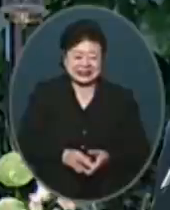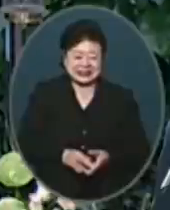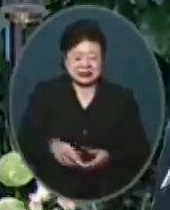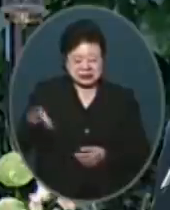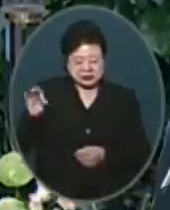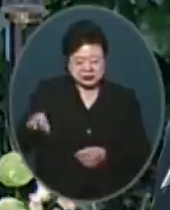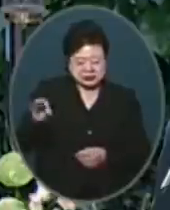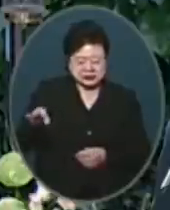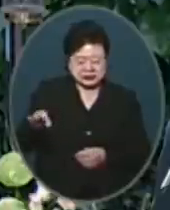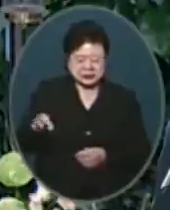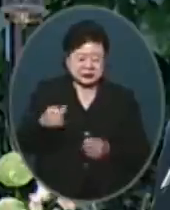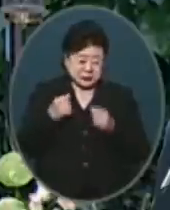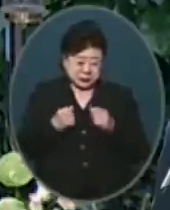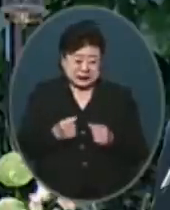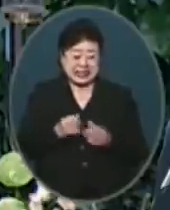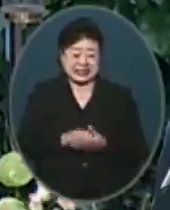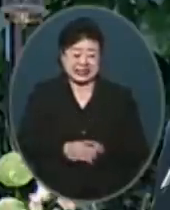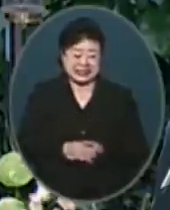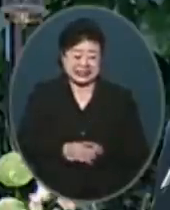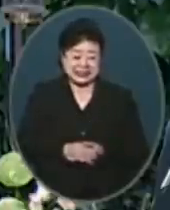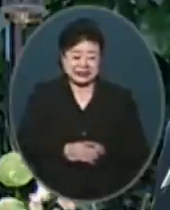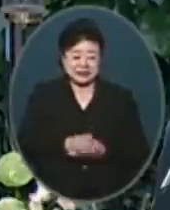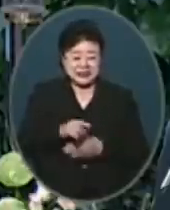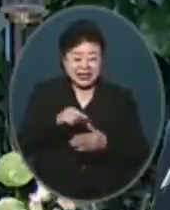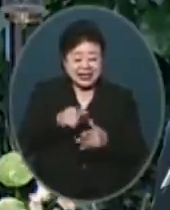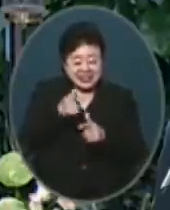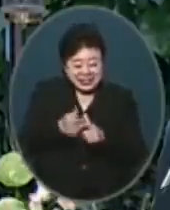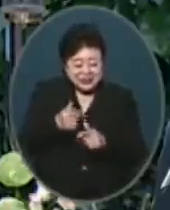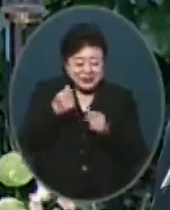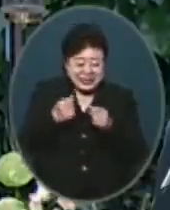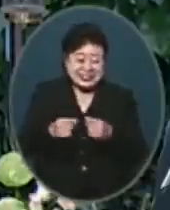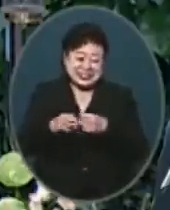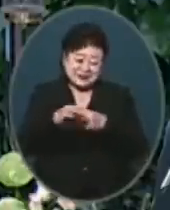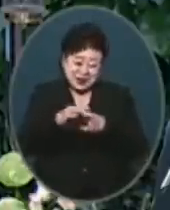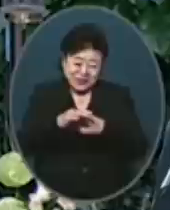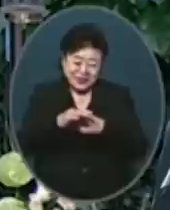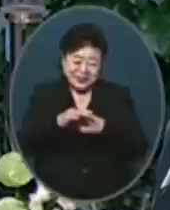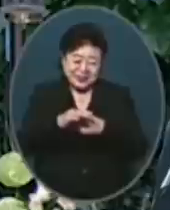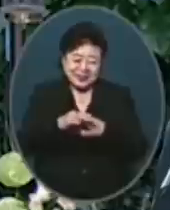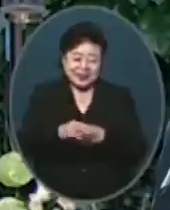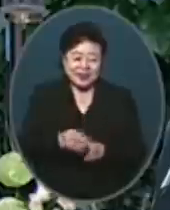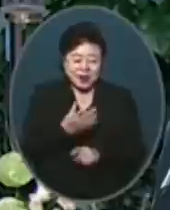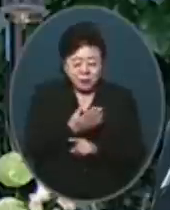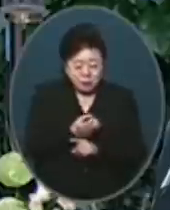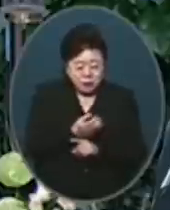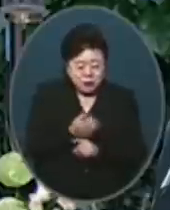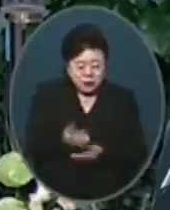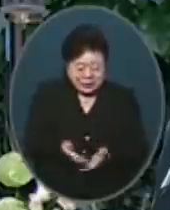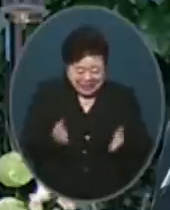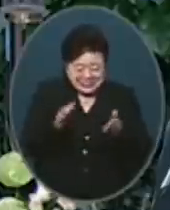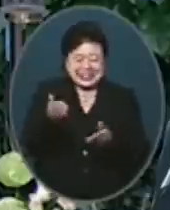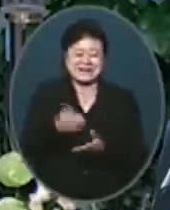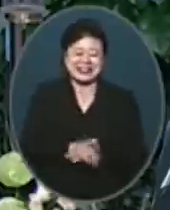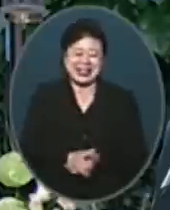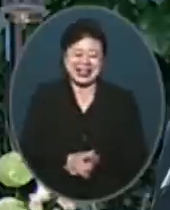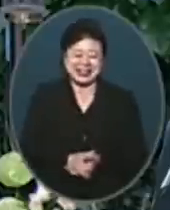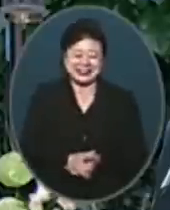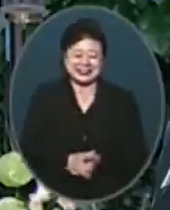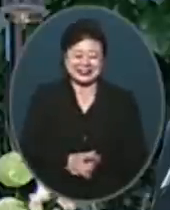보잘것없는 존재이지만 우리 안에 예수님이 계시면 보물단지가 되는 것입니다.